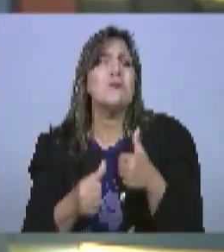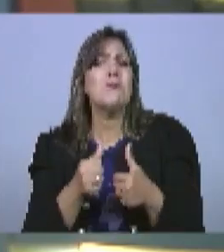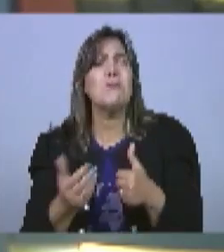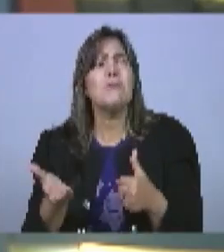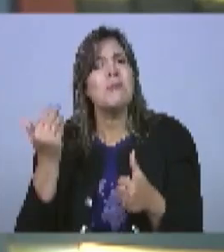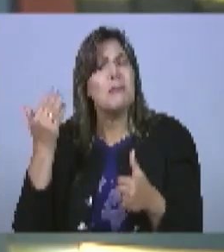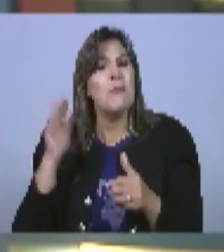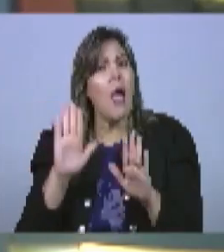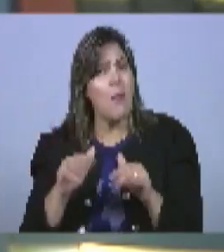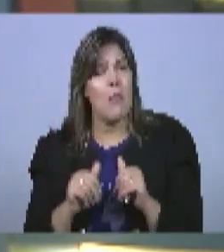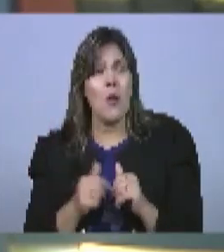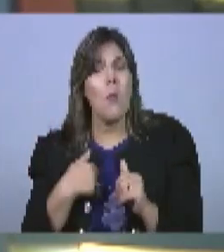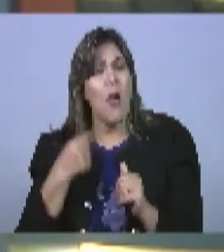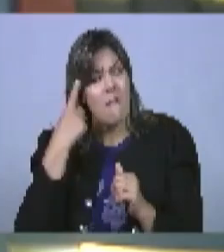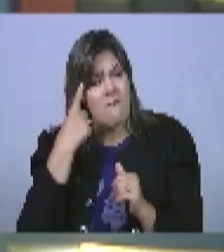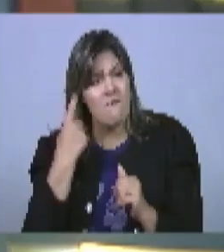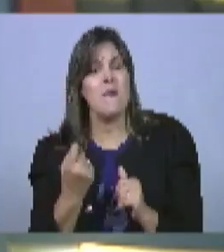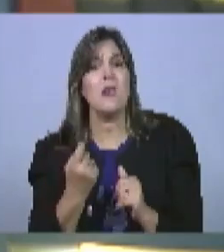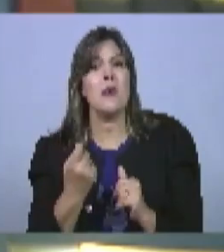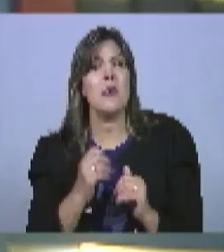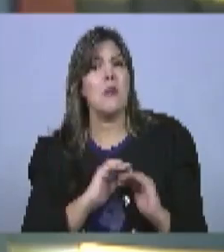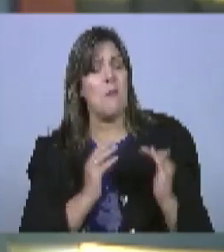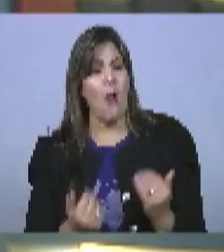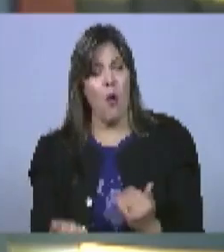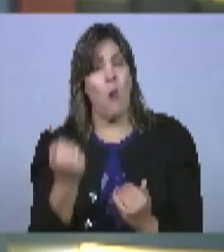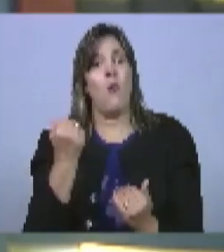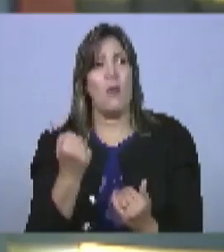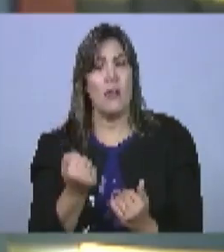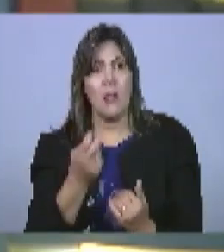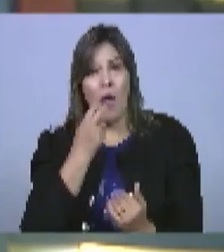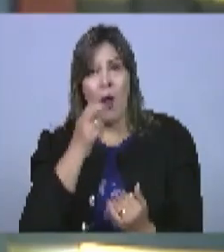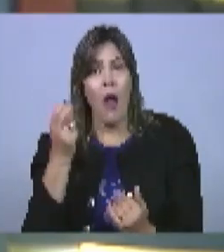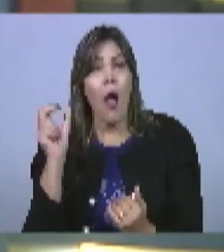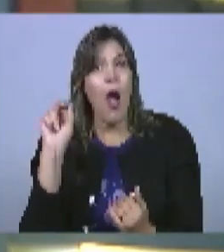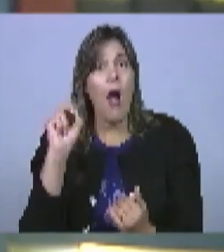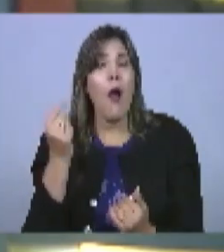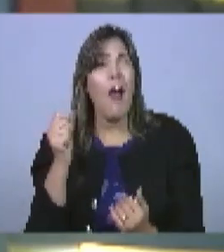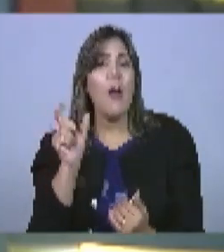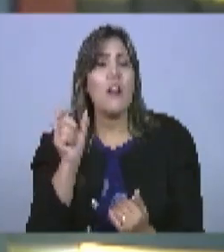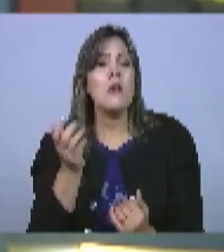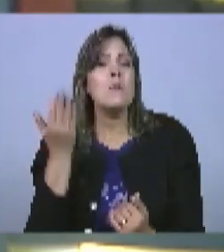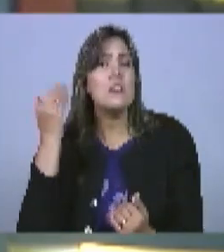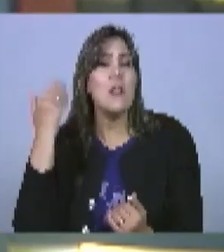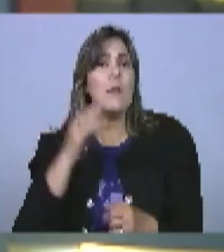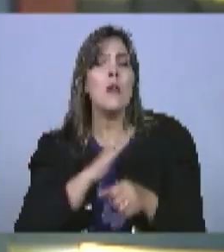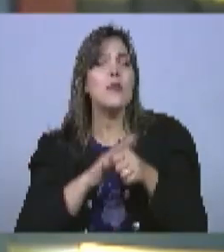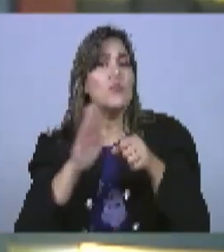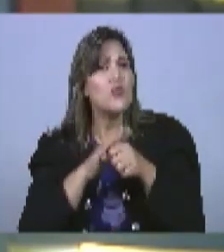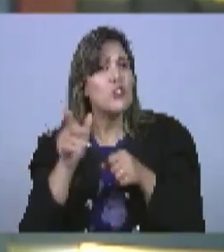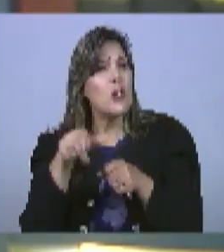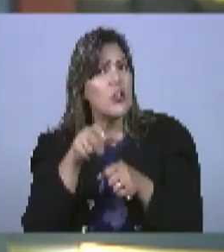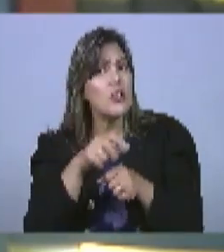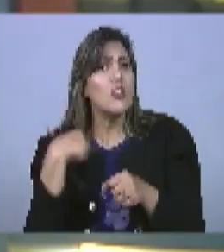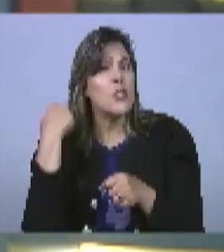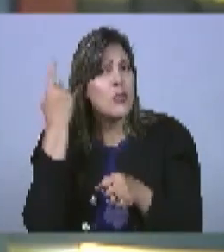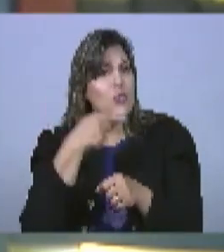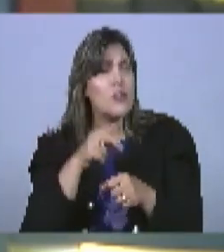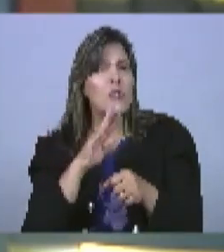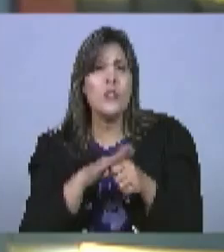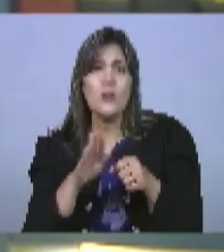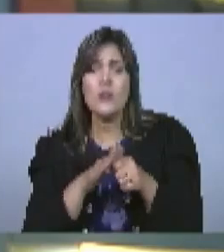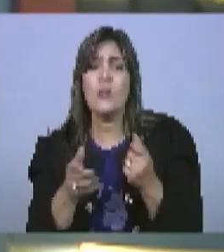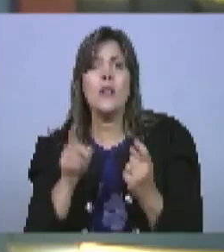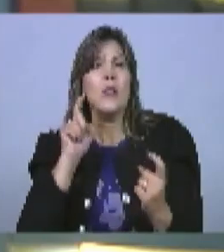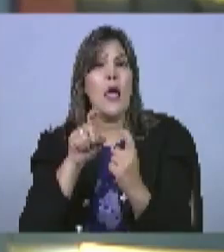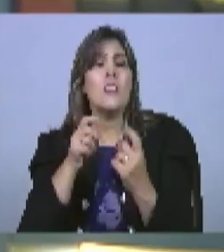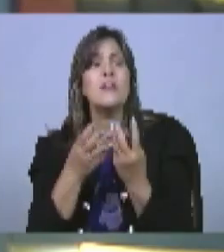اا واحنا عارفين مرت قرون طويله من عصور الاستشهاد الى عصور كثيره مظلمه الى الى